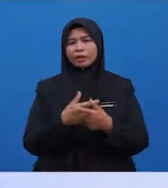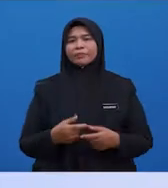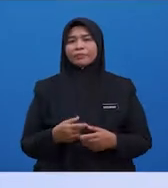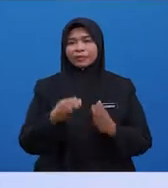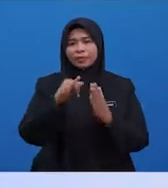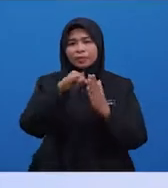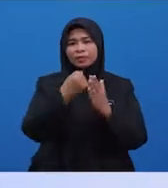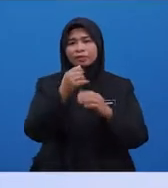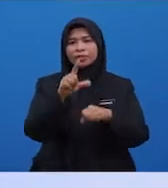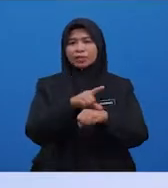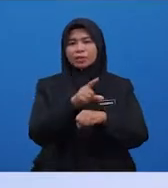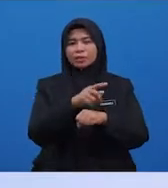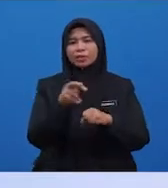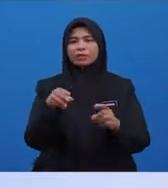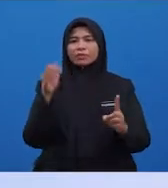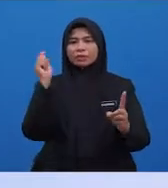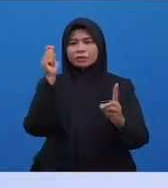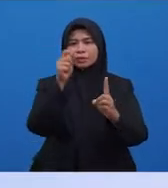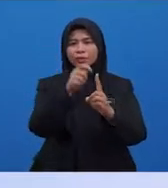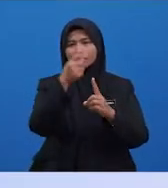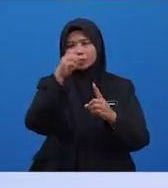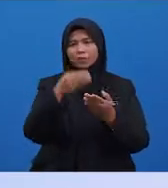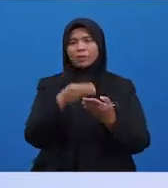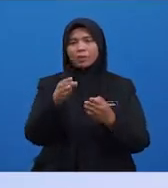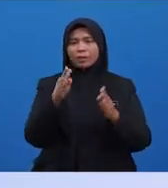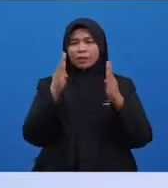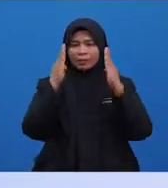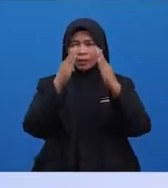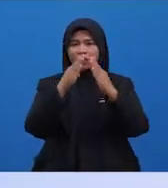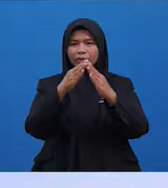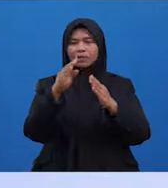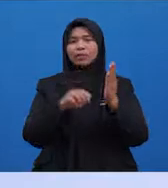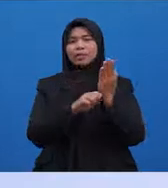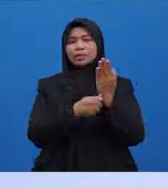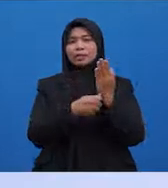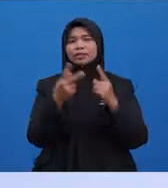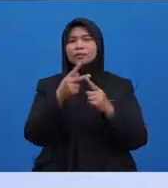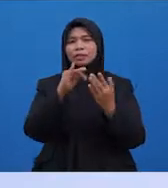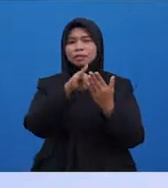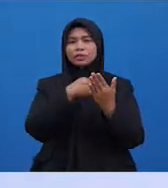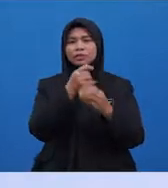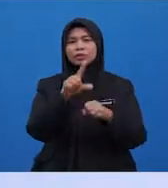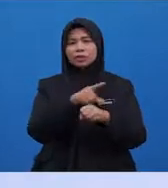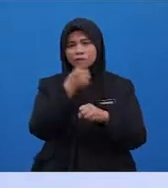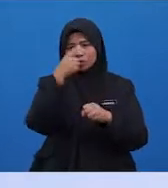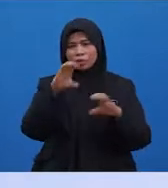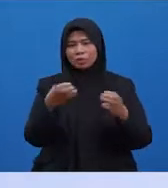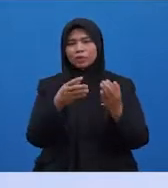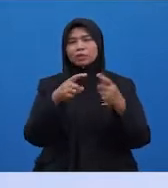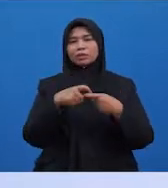Kejurulatihan bertujuan untuk memberi panduan asas kepada jurulatih untuk membuat